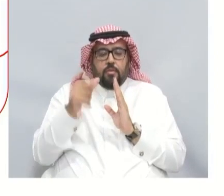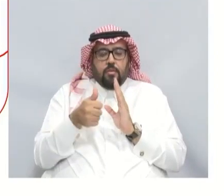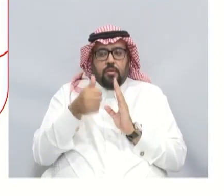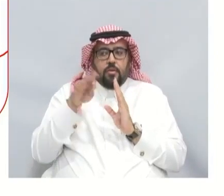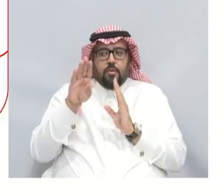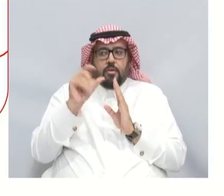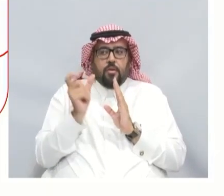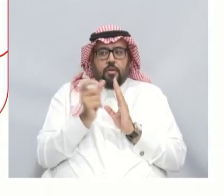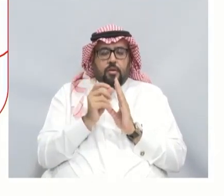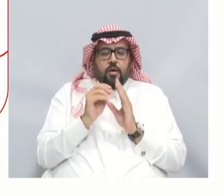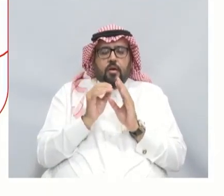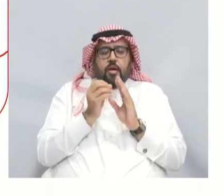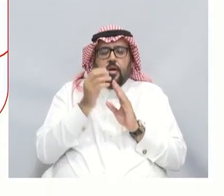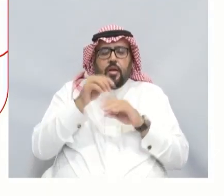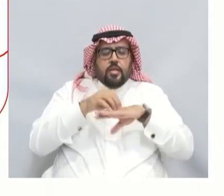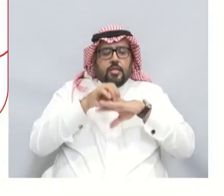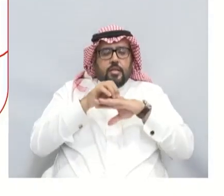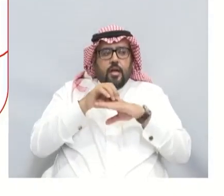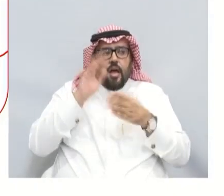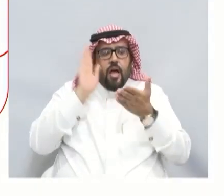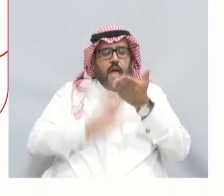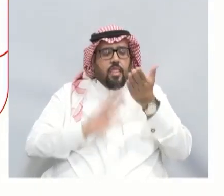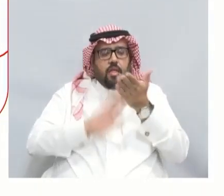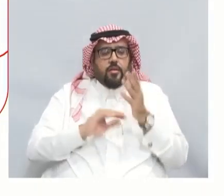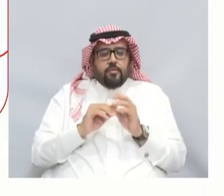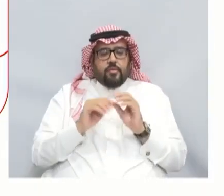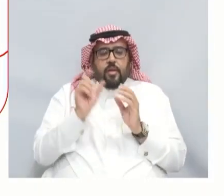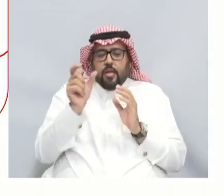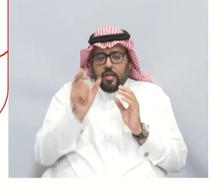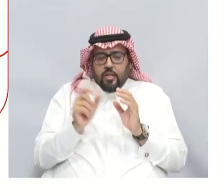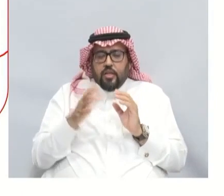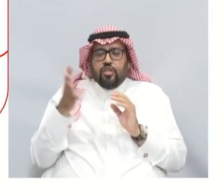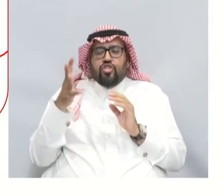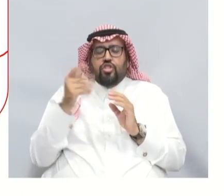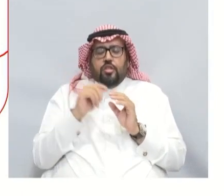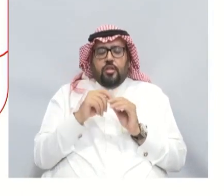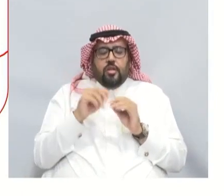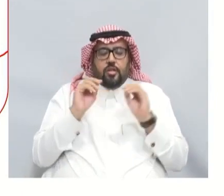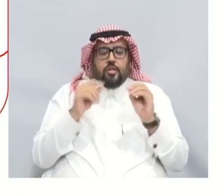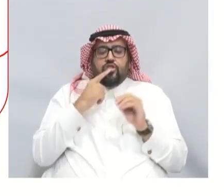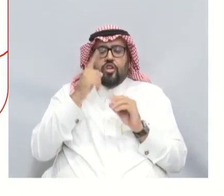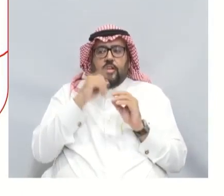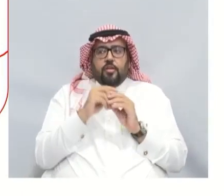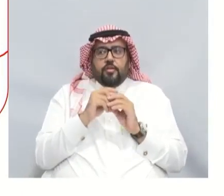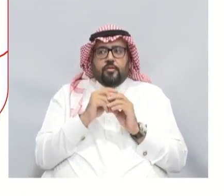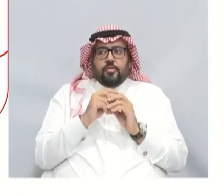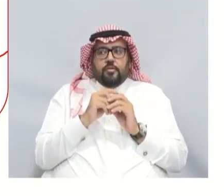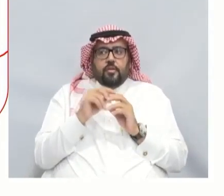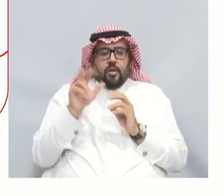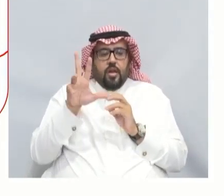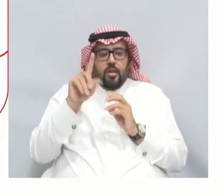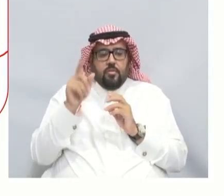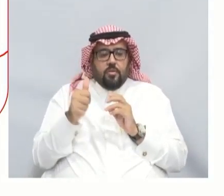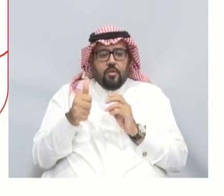الإنسان والمخلوقات الحية لمخاطر كبيرة. لدينا مفرداتنا الجديدة سوف نتناولها بإذن الله،